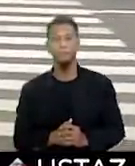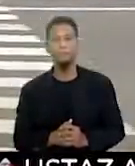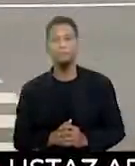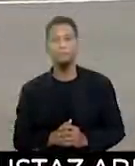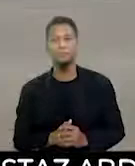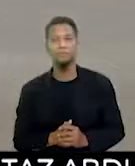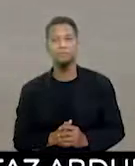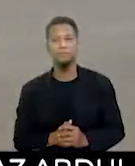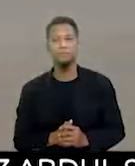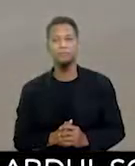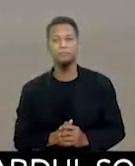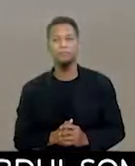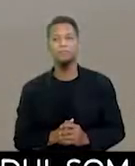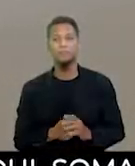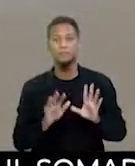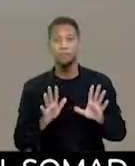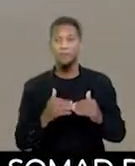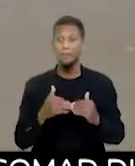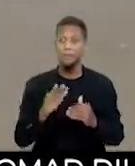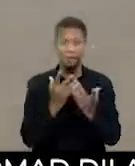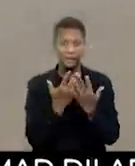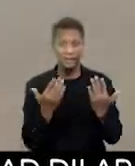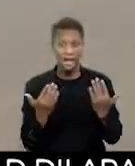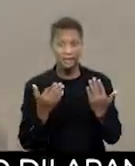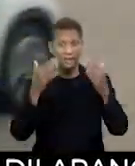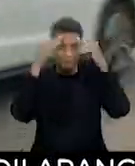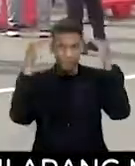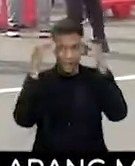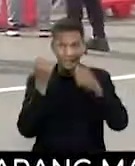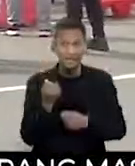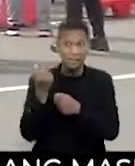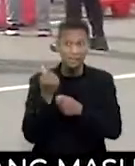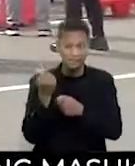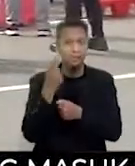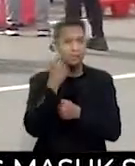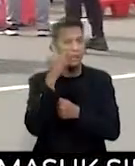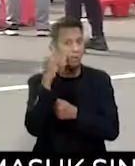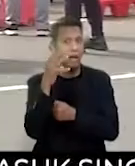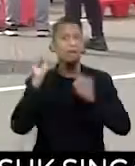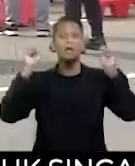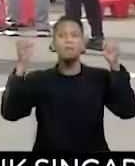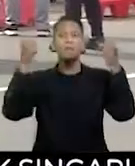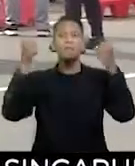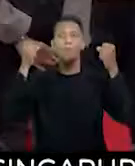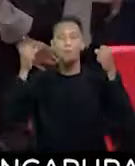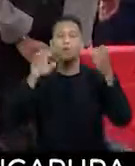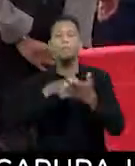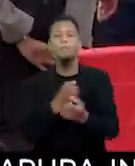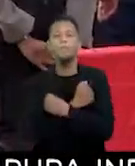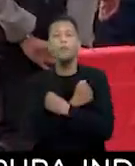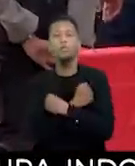Puluhan petani kelapa sawit Selasa siang berunjuk rasa di kawasan Patung Kuda, Jakarta. Mereka mendesak pemerintah segera mencabut kebijakan